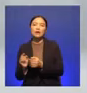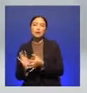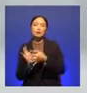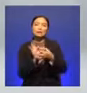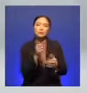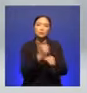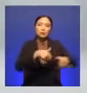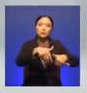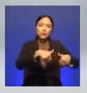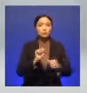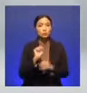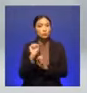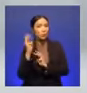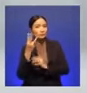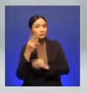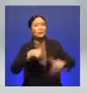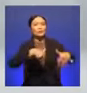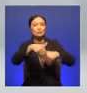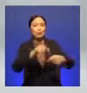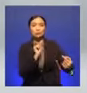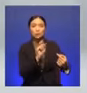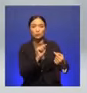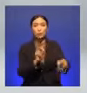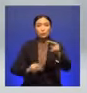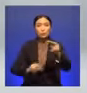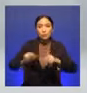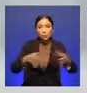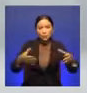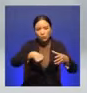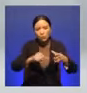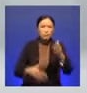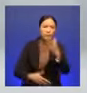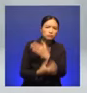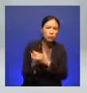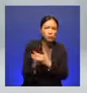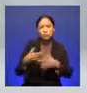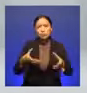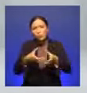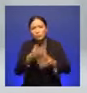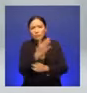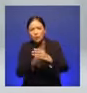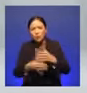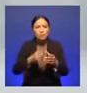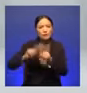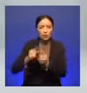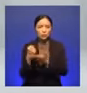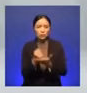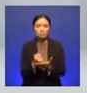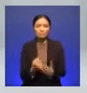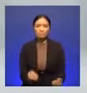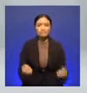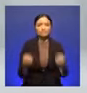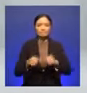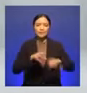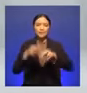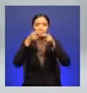ว่าด้วยเรื่องสวัสดิการชุมชนการดูแลกลุ่มเปราะบางทั้งหมดการเข้าไปเสริมพลังให้เขาลุกขึ้นมาจัดการตัว